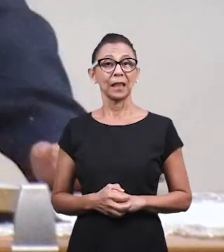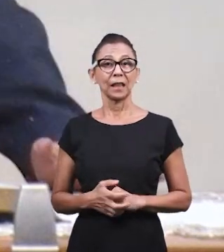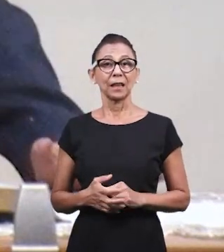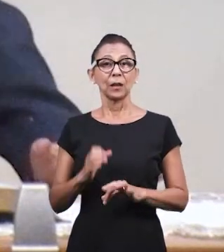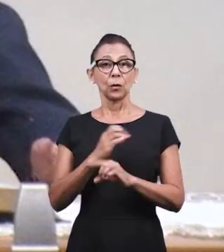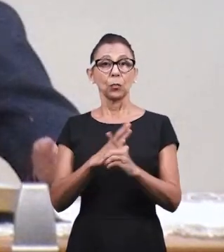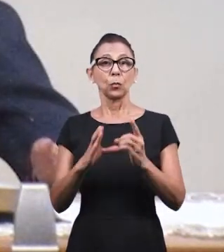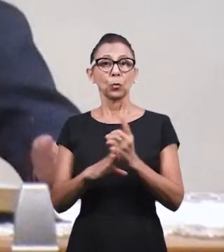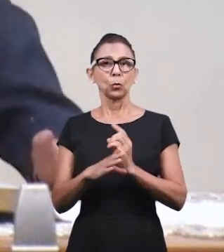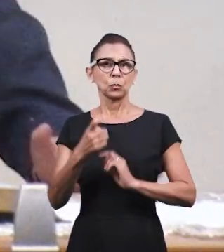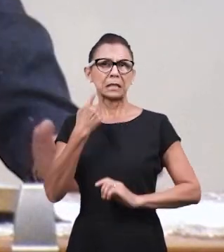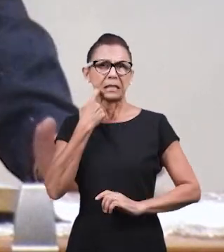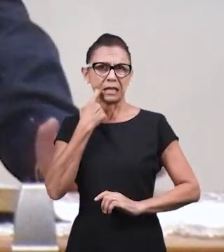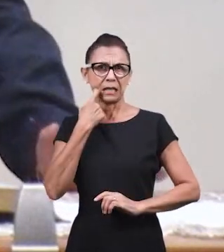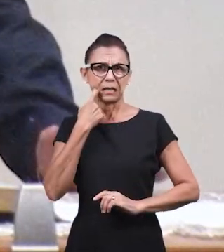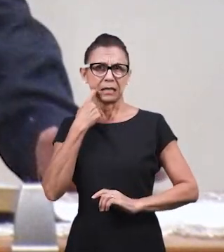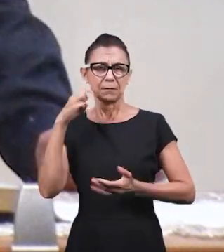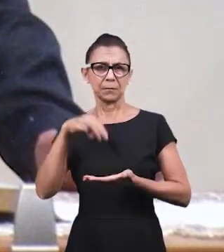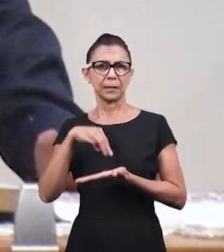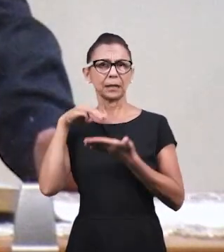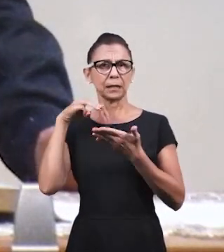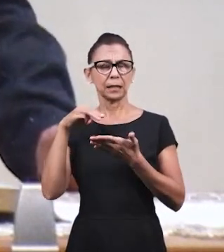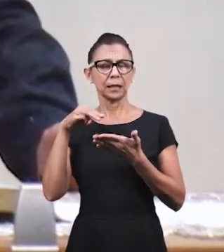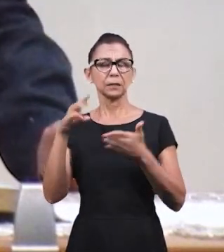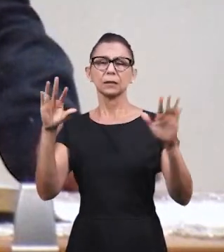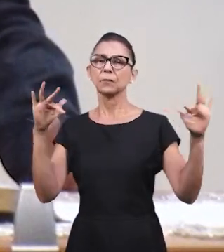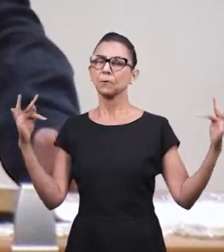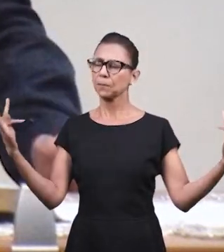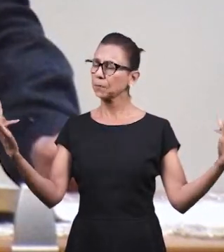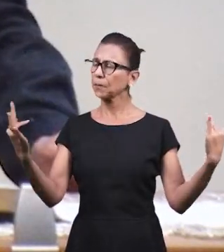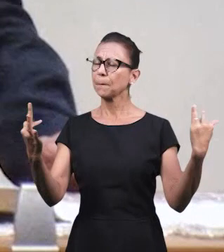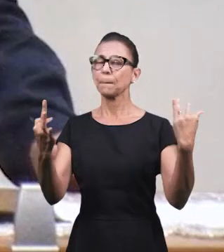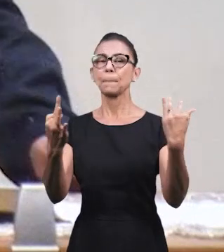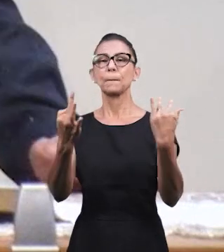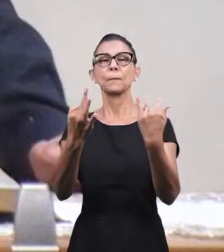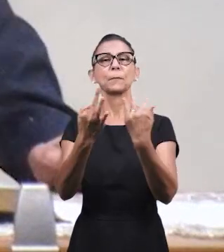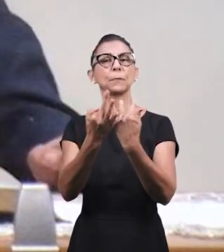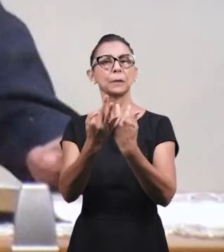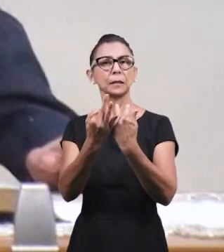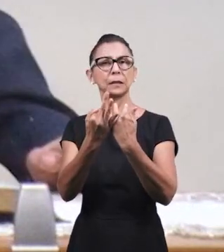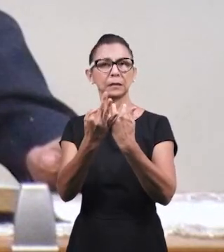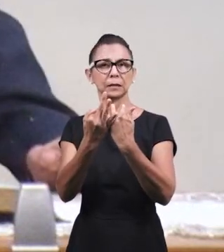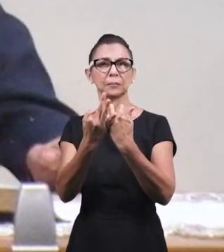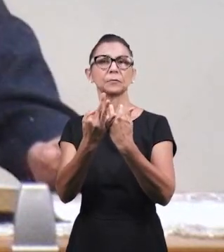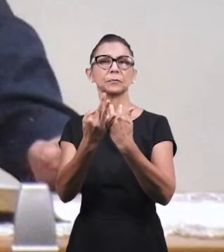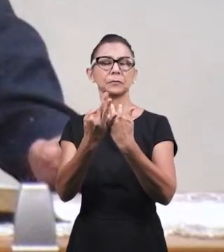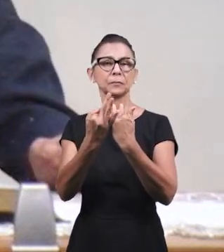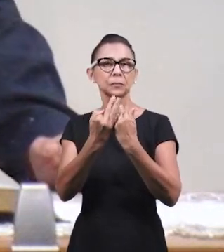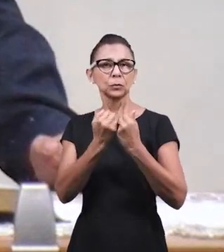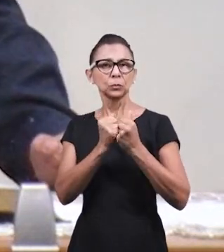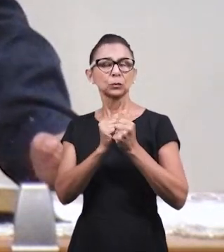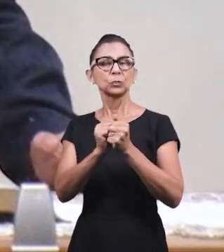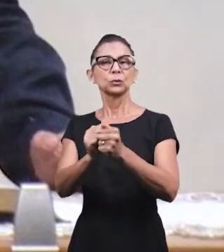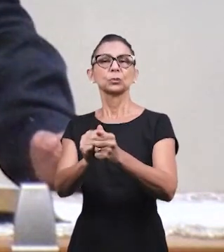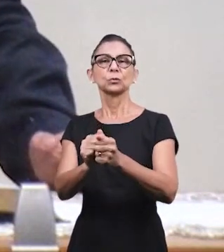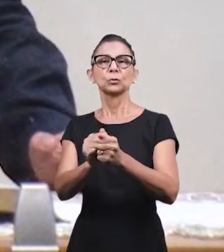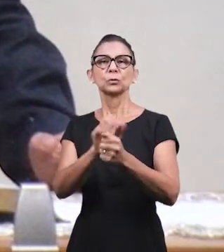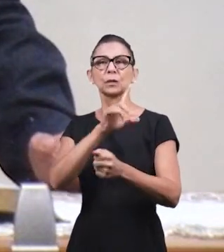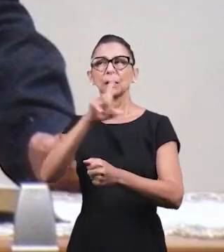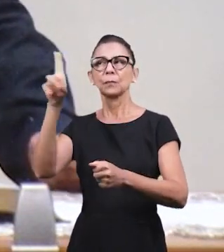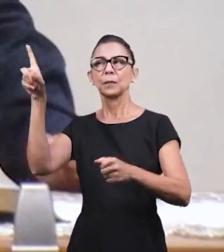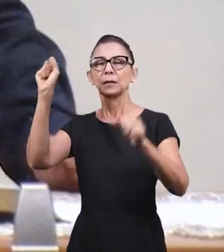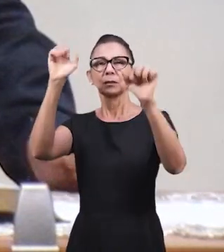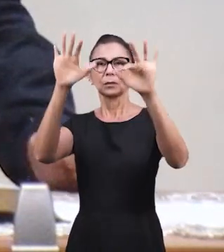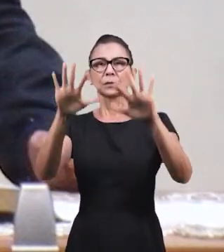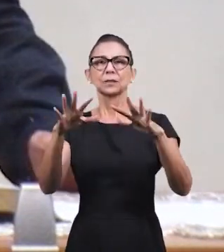5 по пятницам это служение семейные когда наши дома собираются вместе и получает